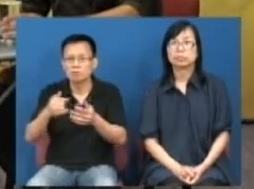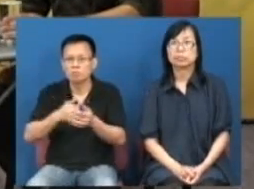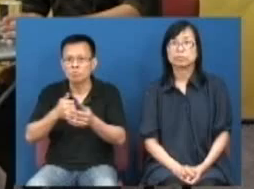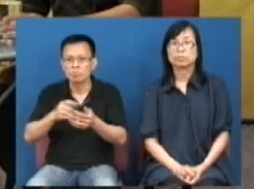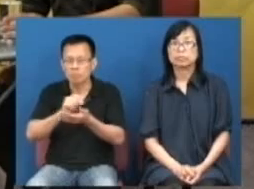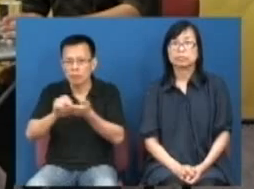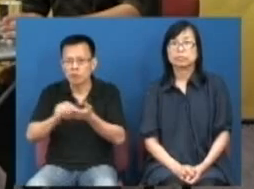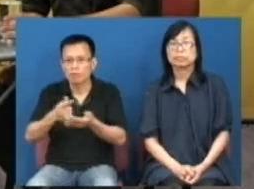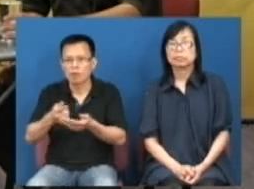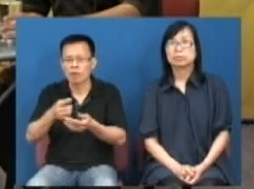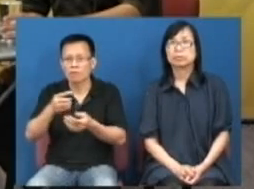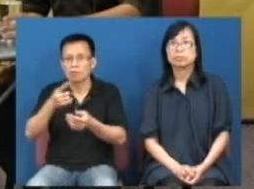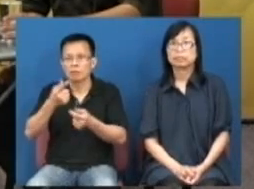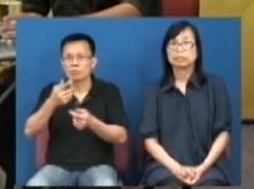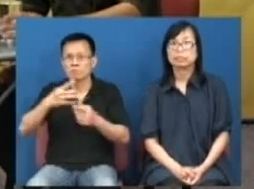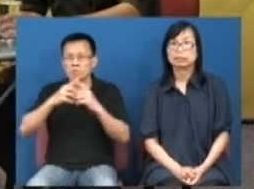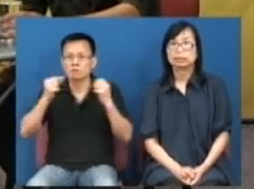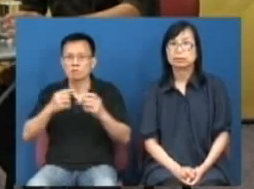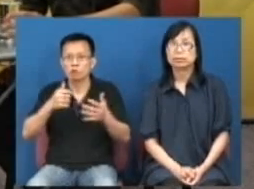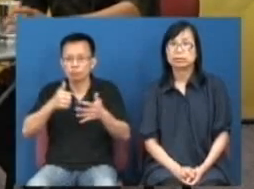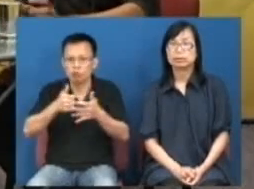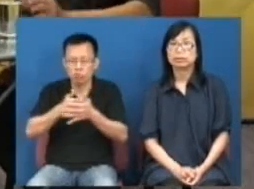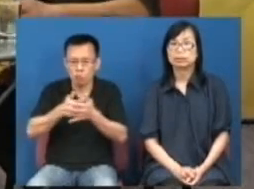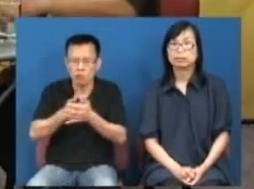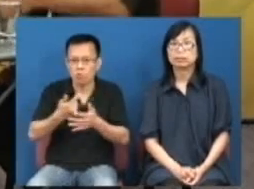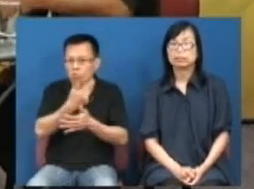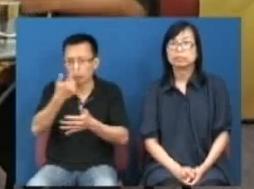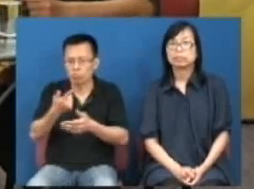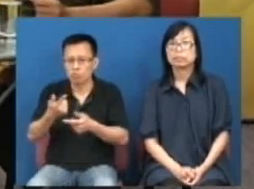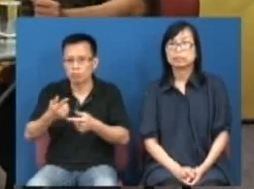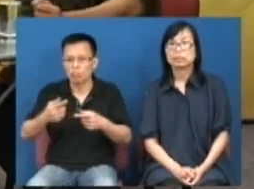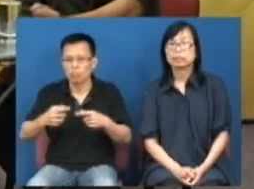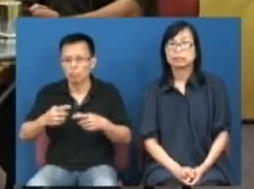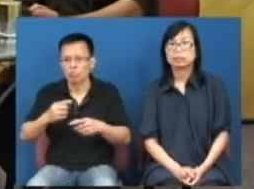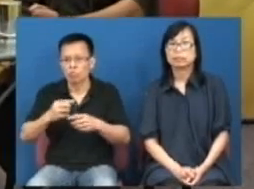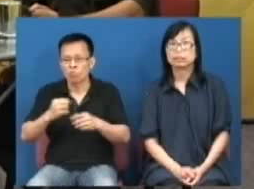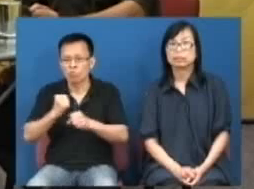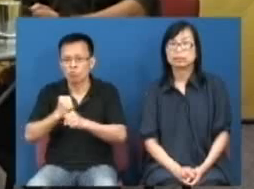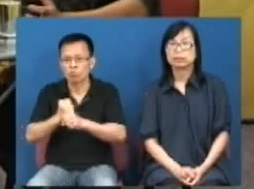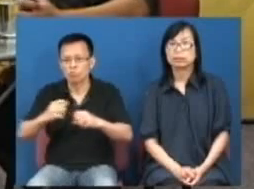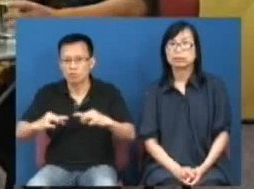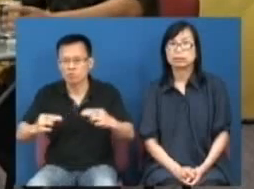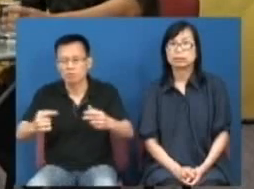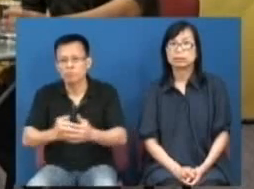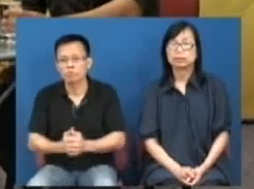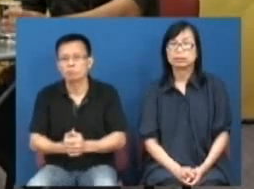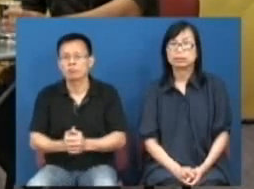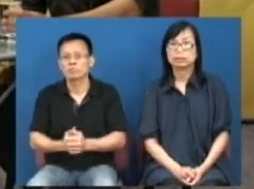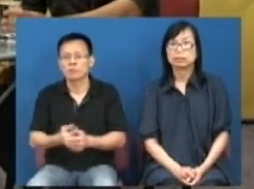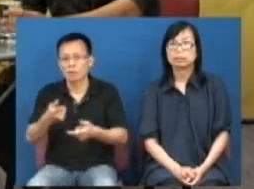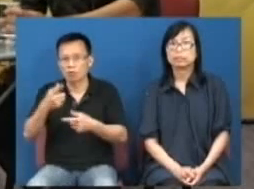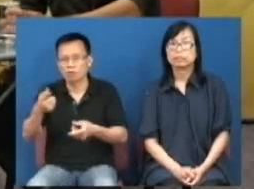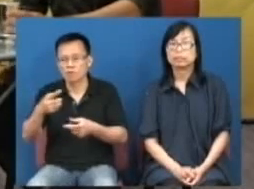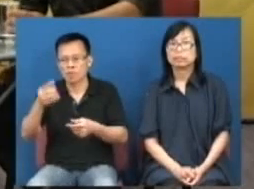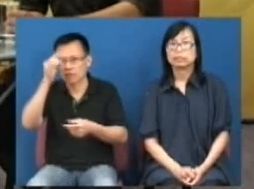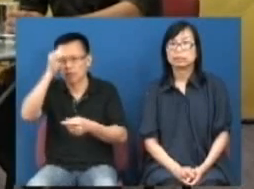港好多工程啊嘛。但係有時嘅中文字就係、是、嚇、啊，如果大家有睇過周星馳嘅係一啲嘅嚇扭計